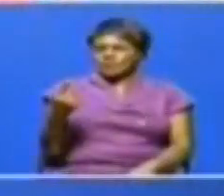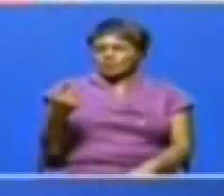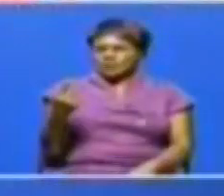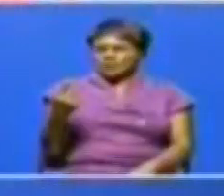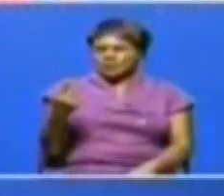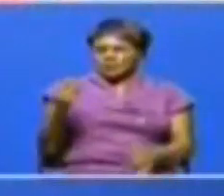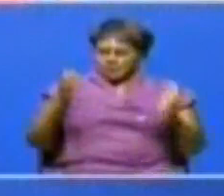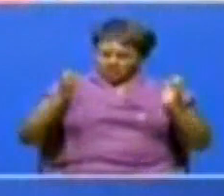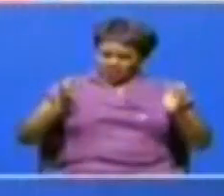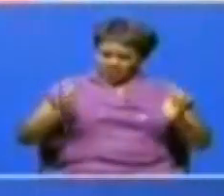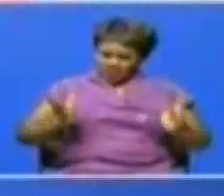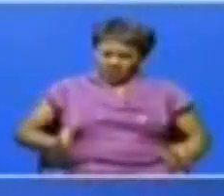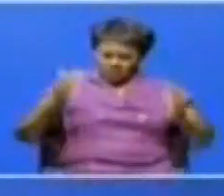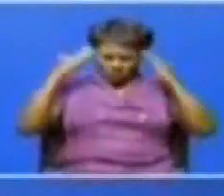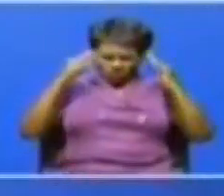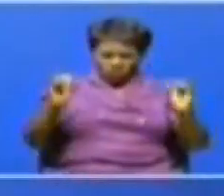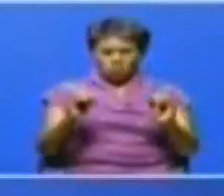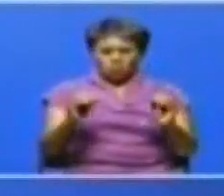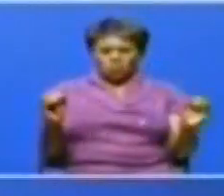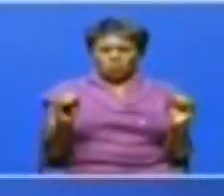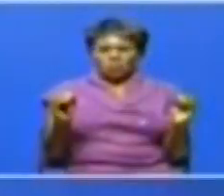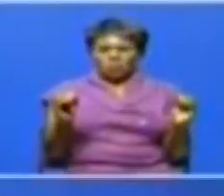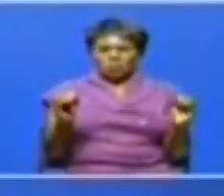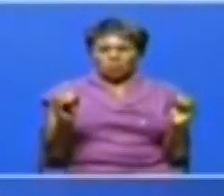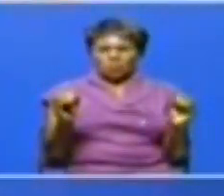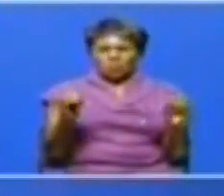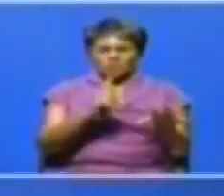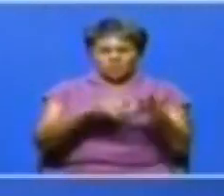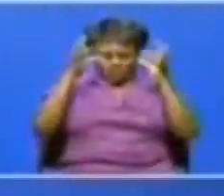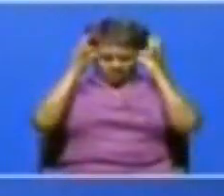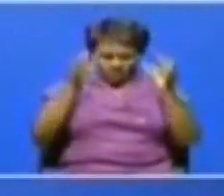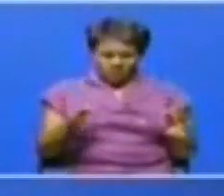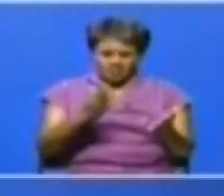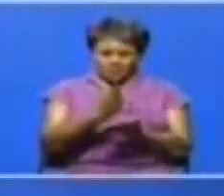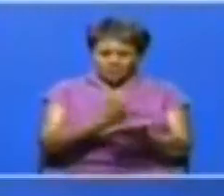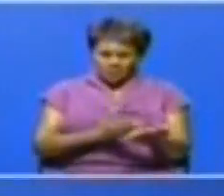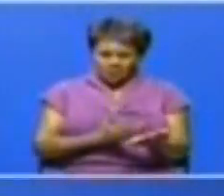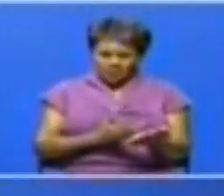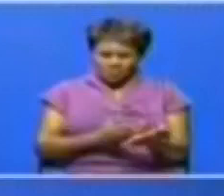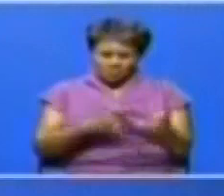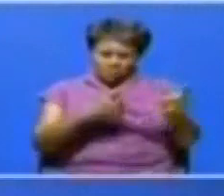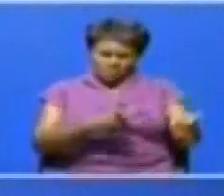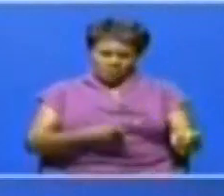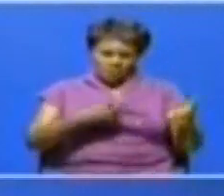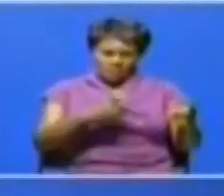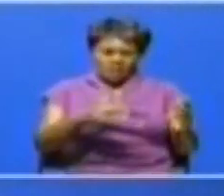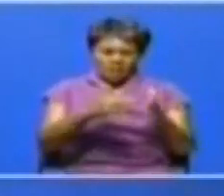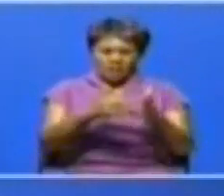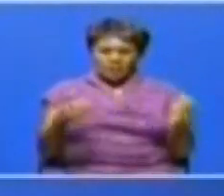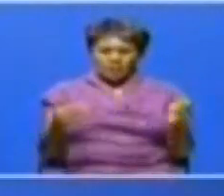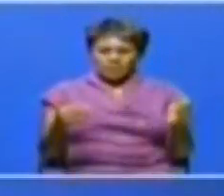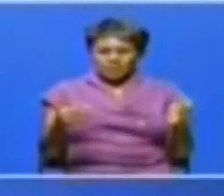la maadili linakuwa kwamba halizingatiwi katika maamuzi kama haya yanapotolewa. Hapa akinukuu baadhi ya shutuma ambazo zilielekezwa dhidi